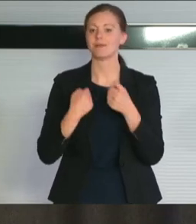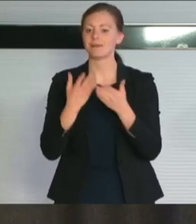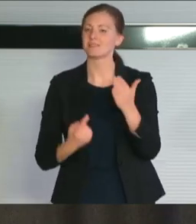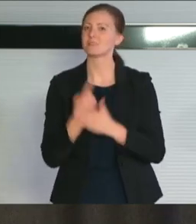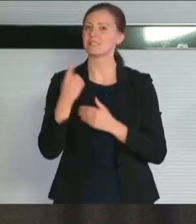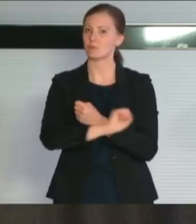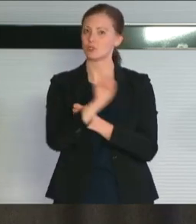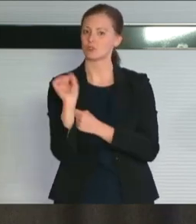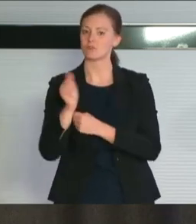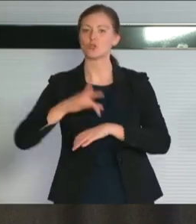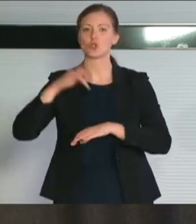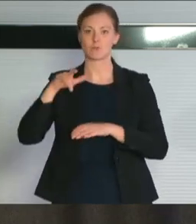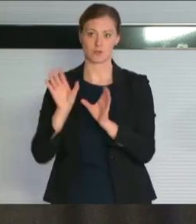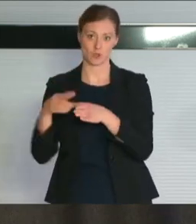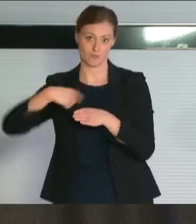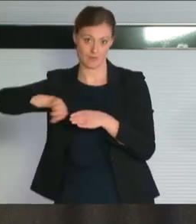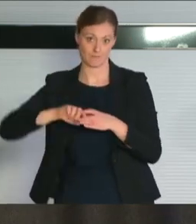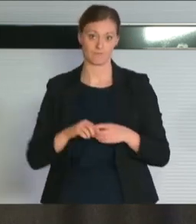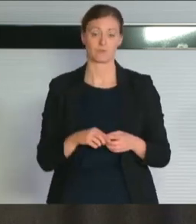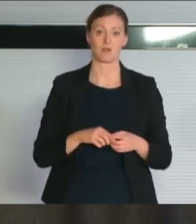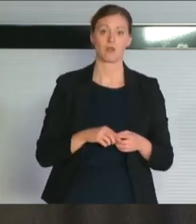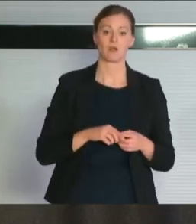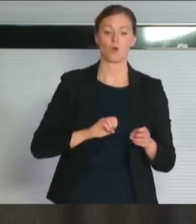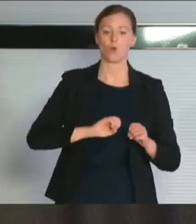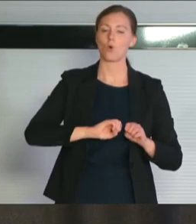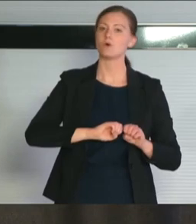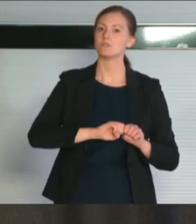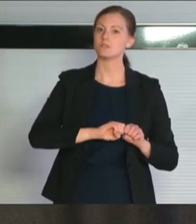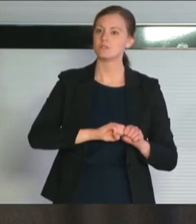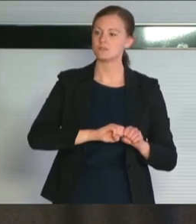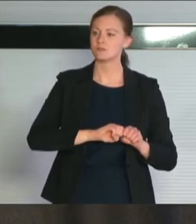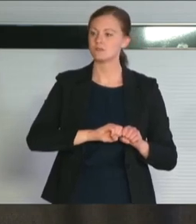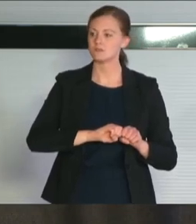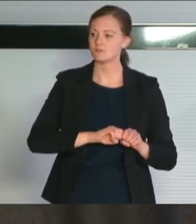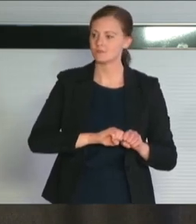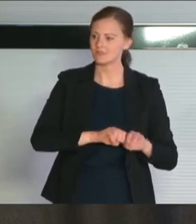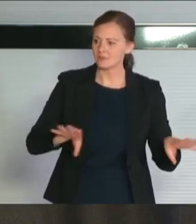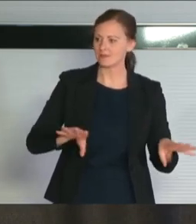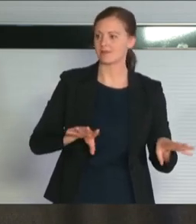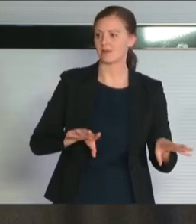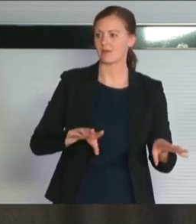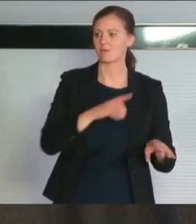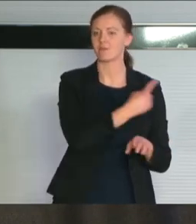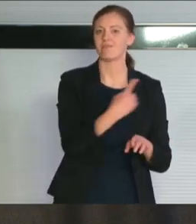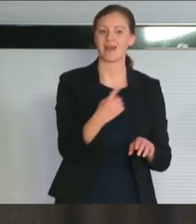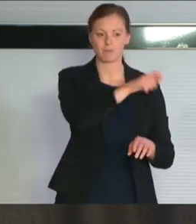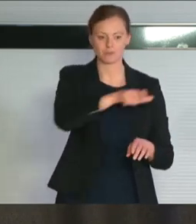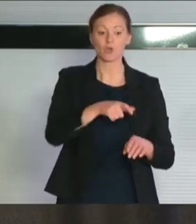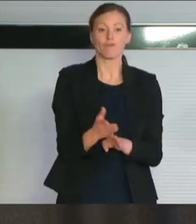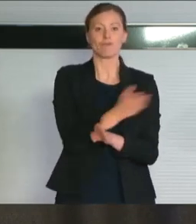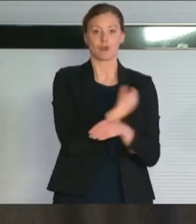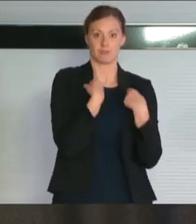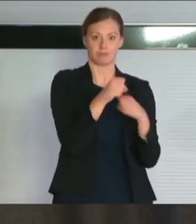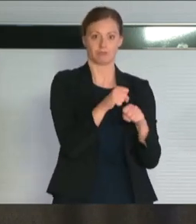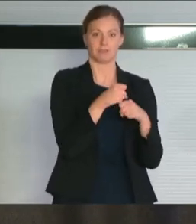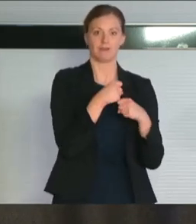innfører de strenge tiltakene smitte hver koronaperson. Før vi innførte disse strenge tiltakene,